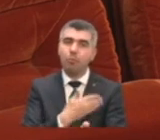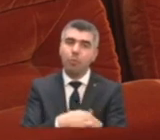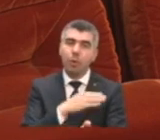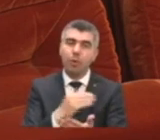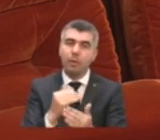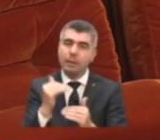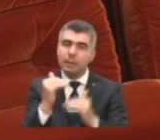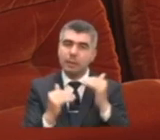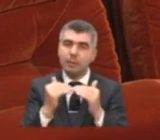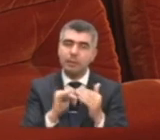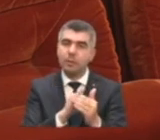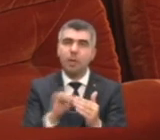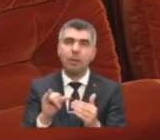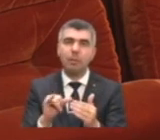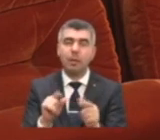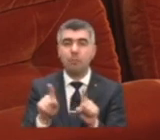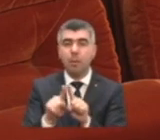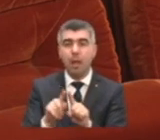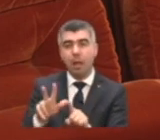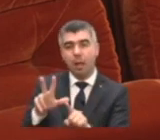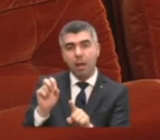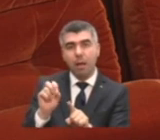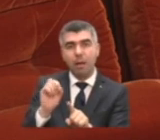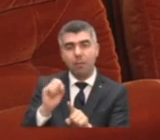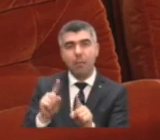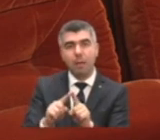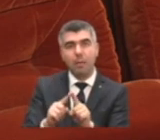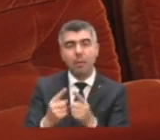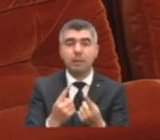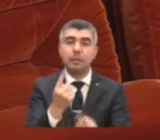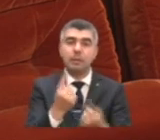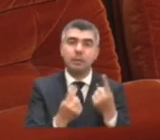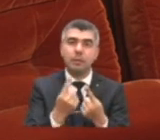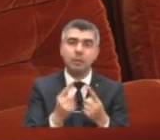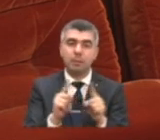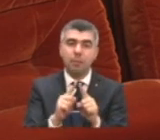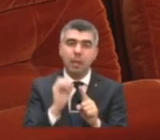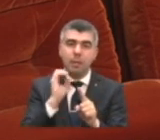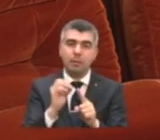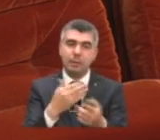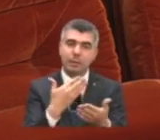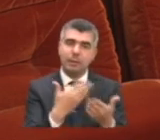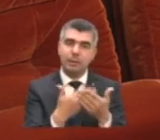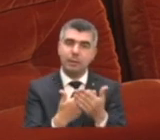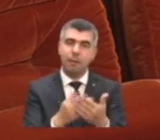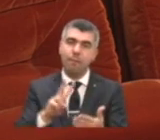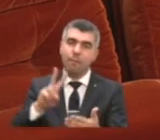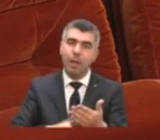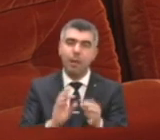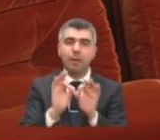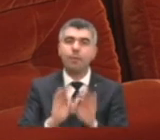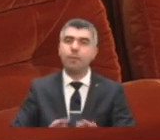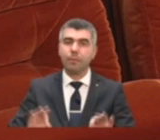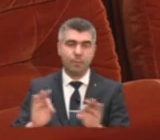عليكم بارقام، لان مازال ما عندنا المساحه كافيه مع هذه الازمه باش يكون عندنا لامباكت غيال ديال الازمه. على اللي يمكن